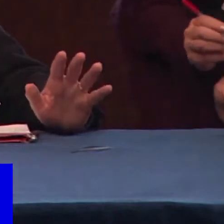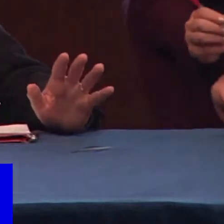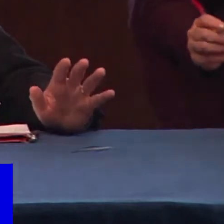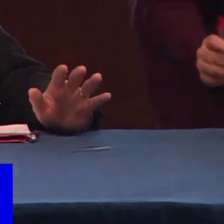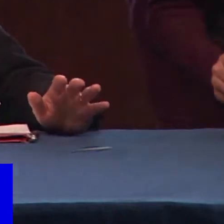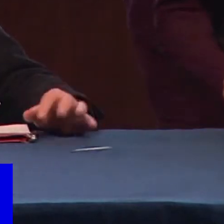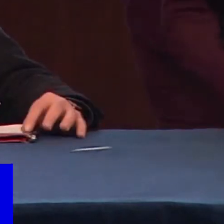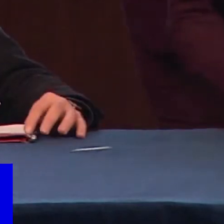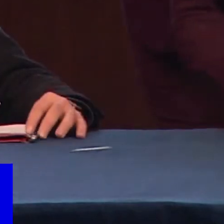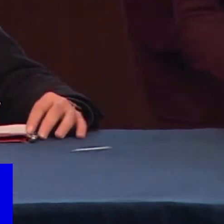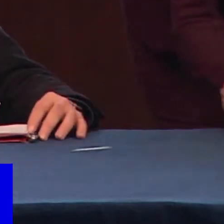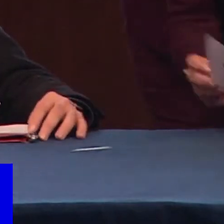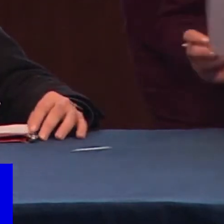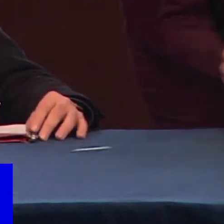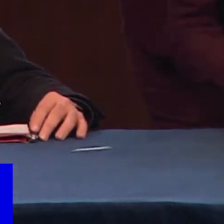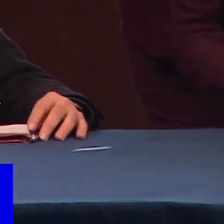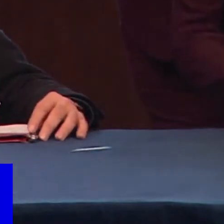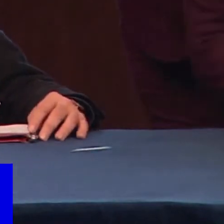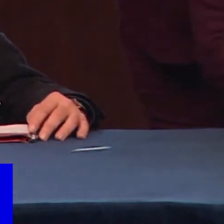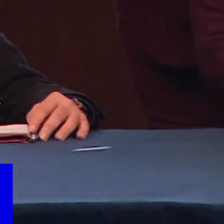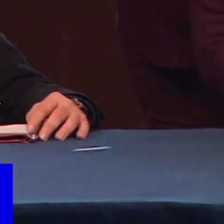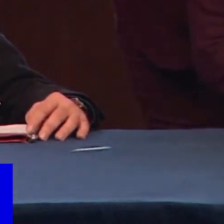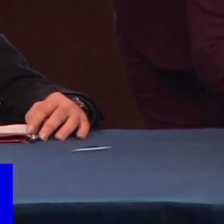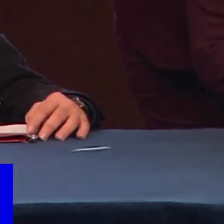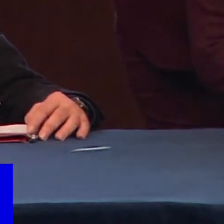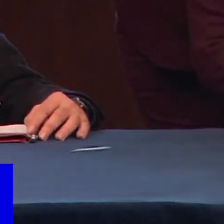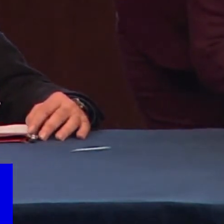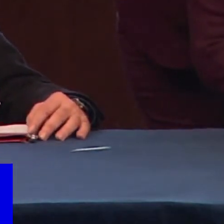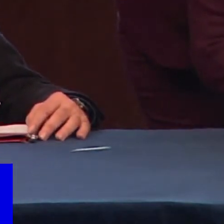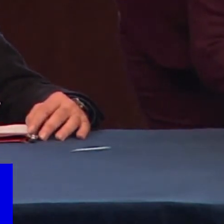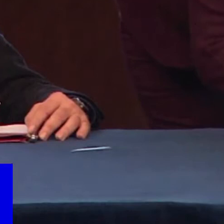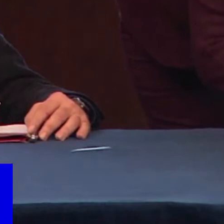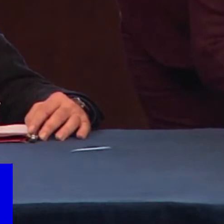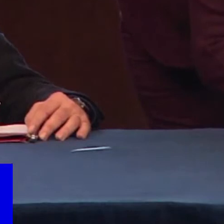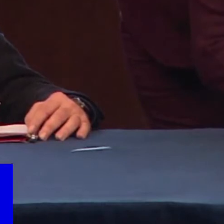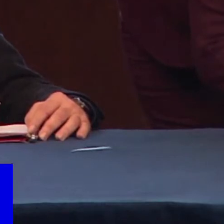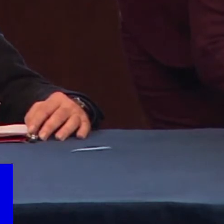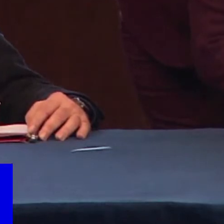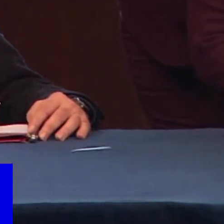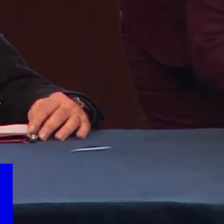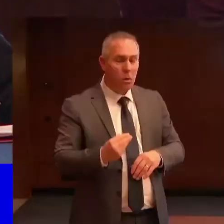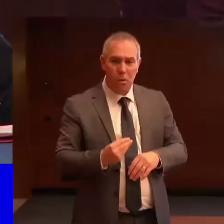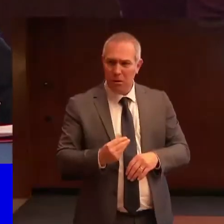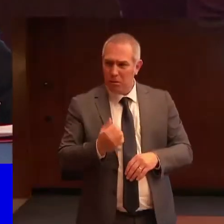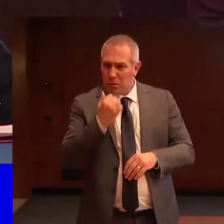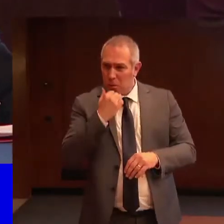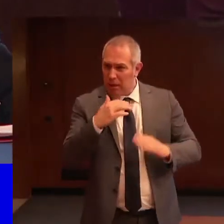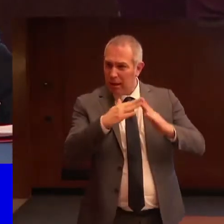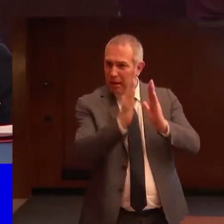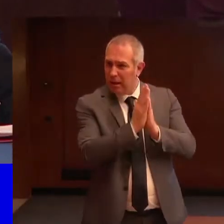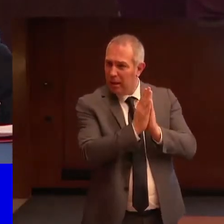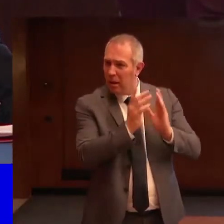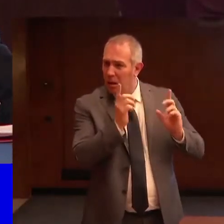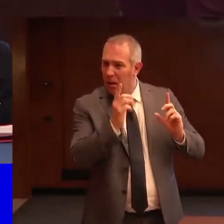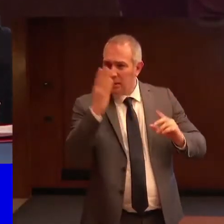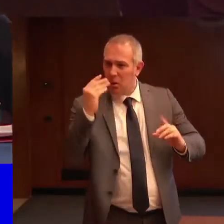signore serissimo che chiede loro: dove state andando? A Seul. Che santuario c'è a Seul?